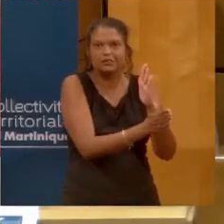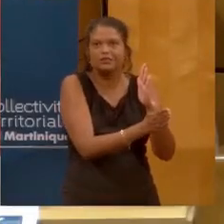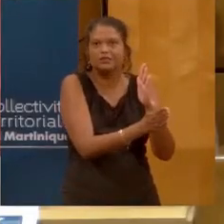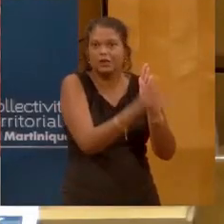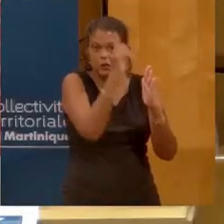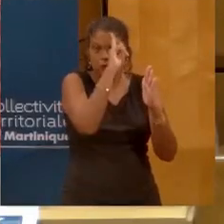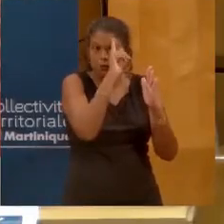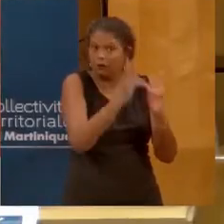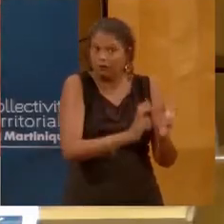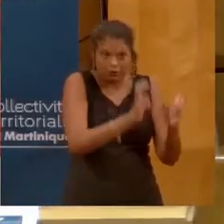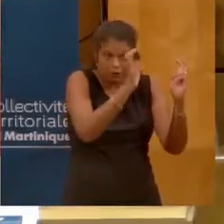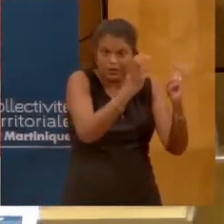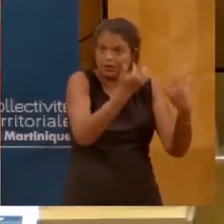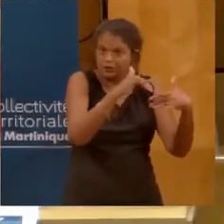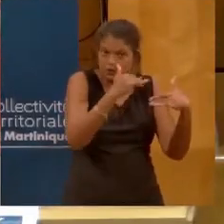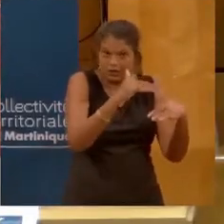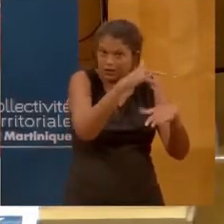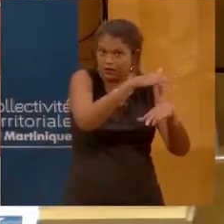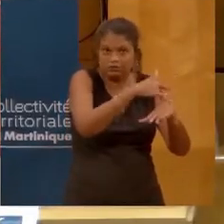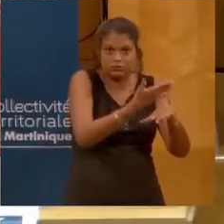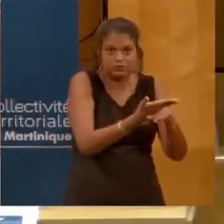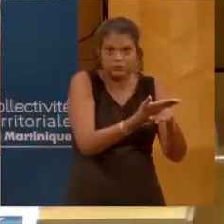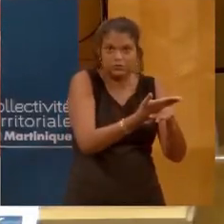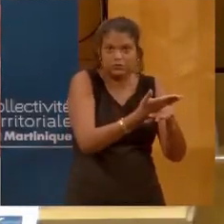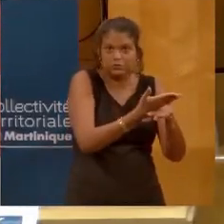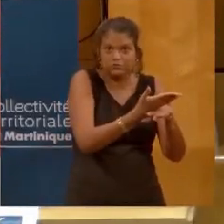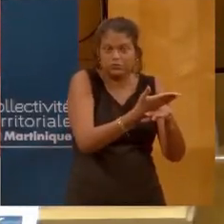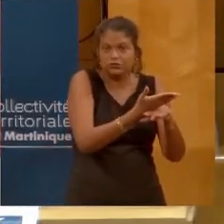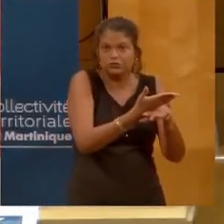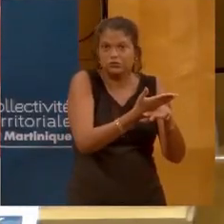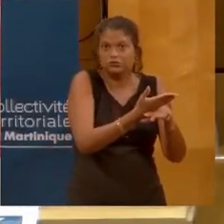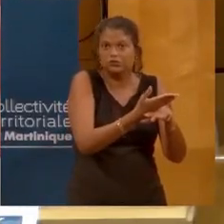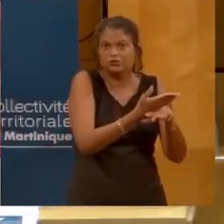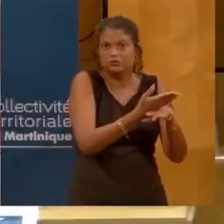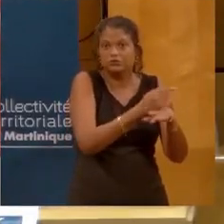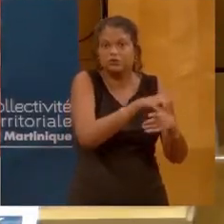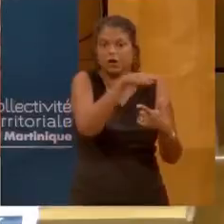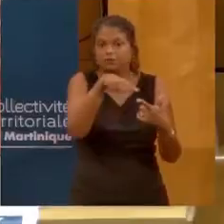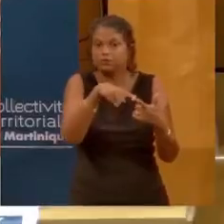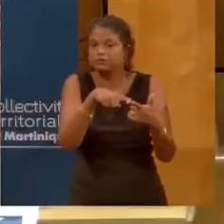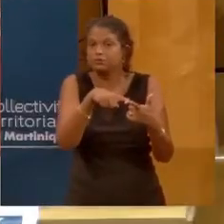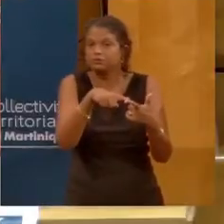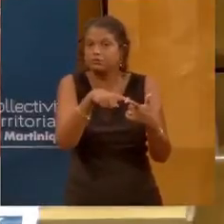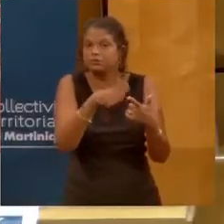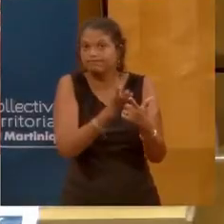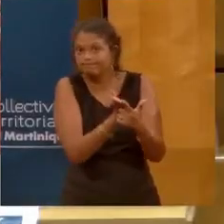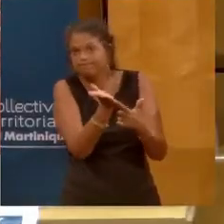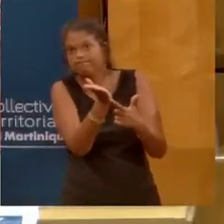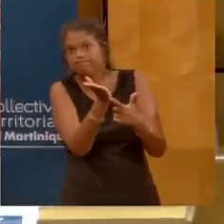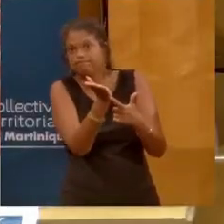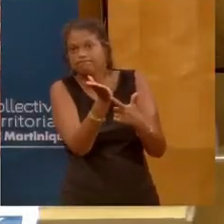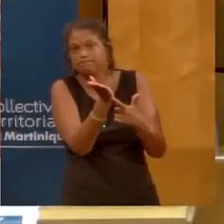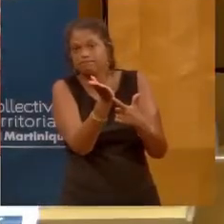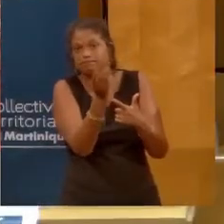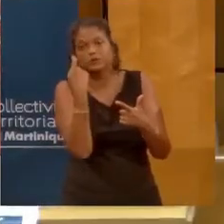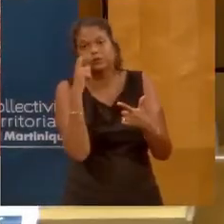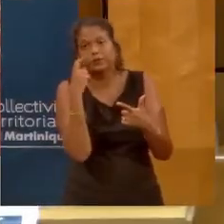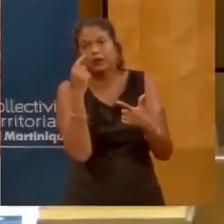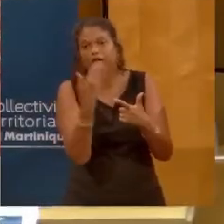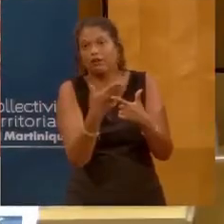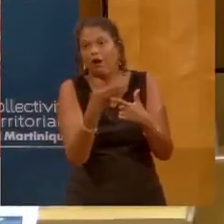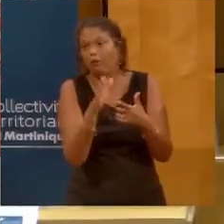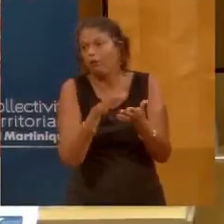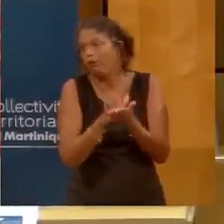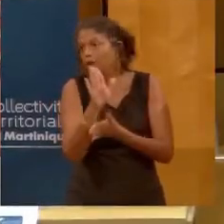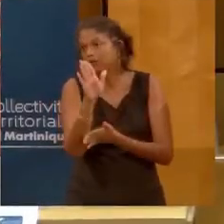prises, et il y en a d'autres que vous allez nous proposer tout à l'heure. Et puis, en même temps, on constate que des promesses